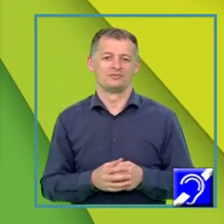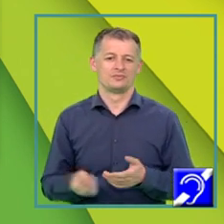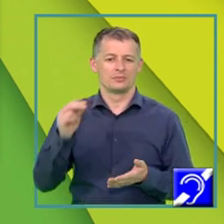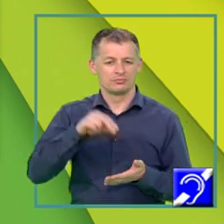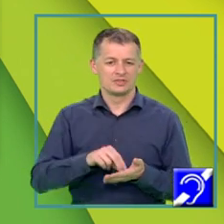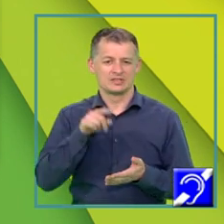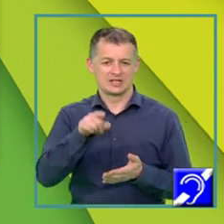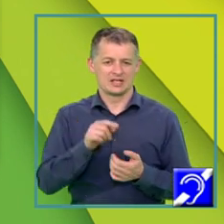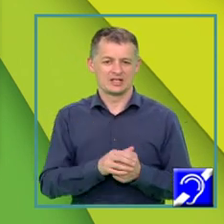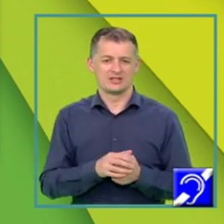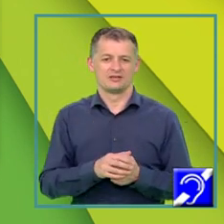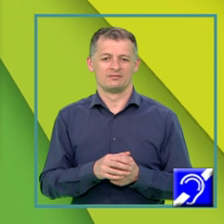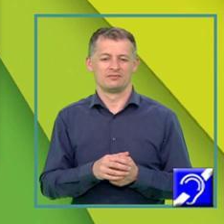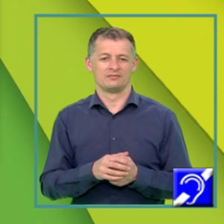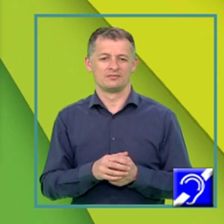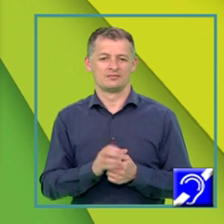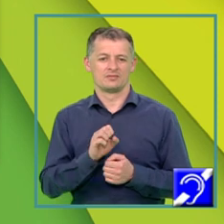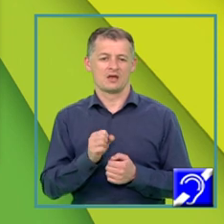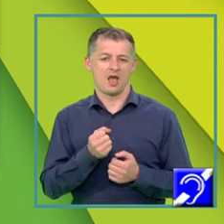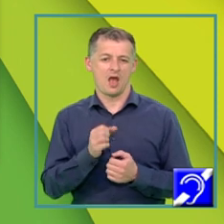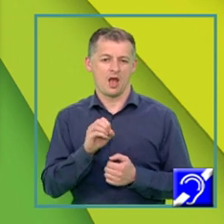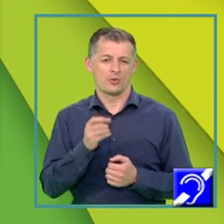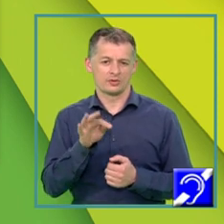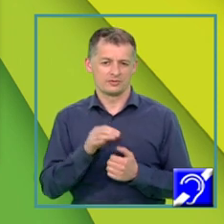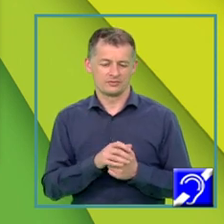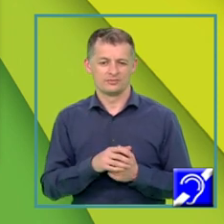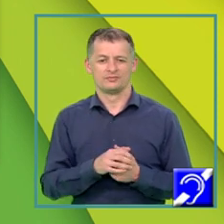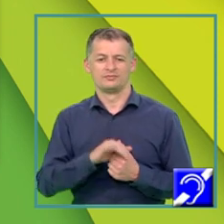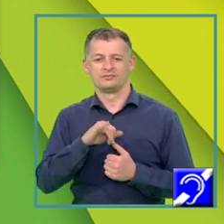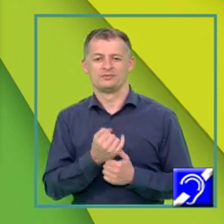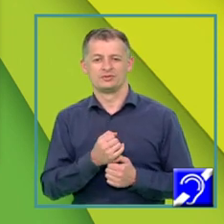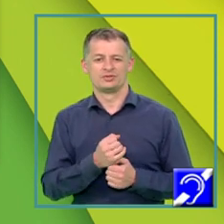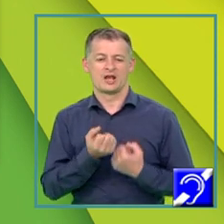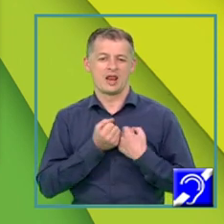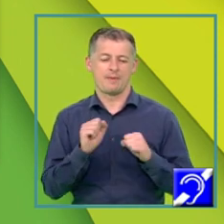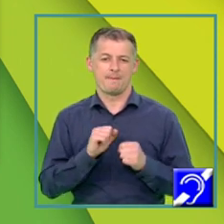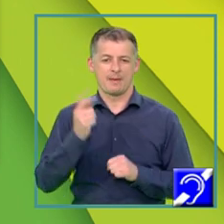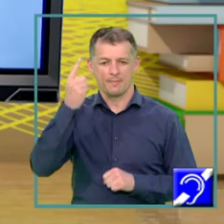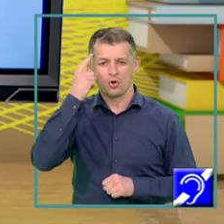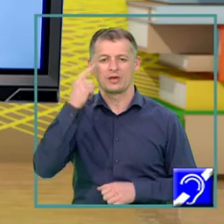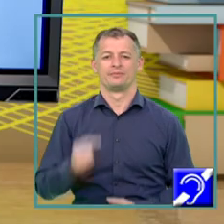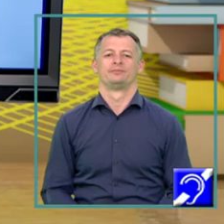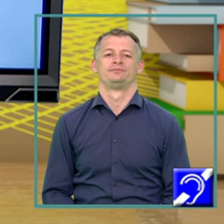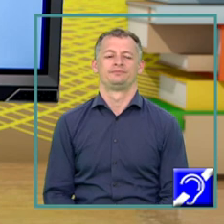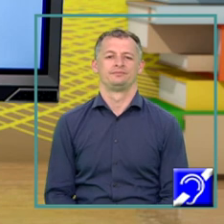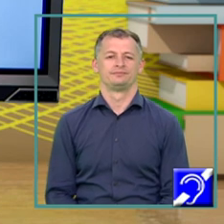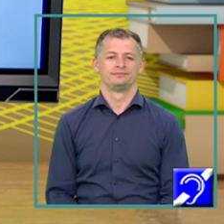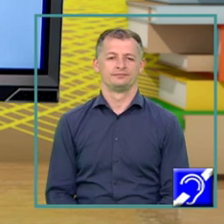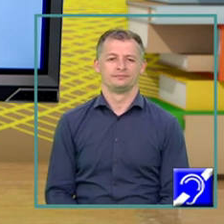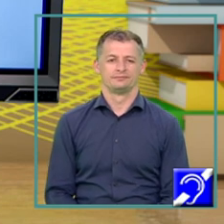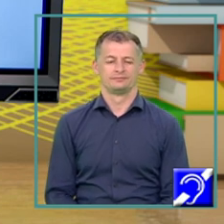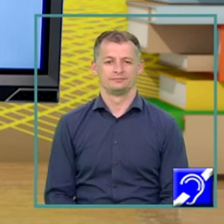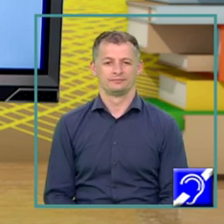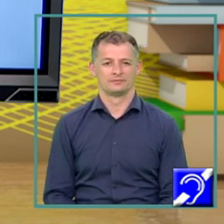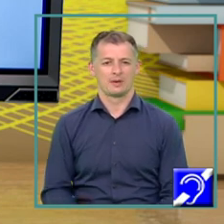stream afișarea textului și eliberarea memoriei pentru a